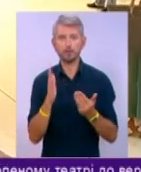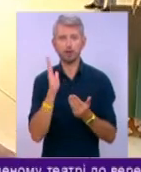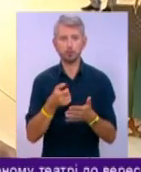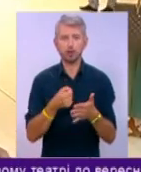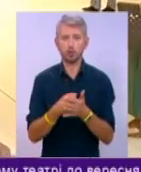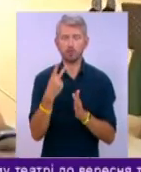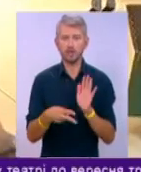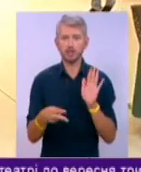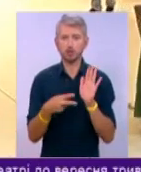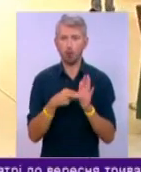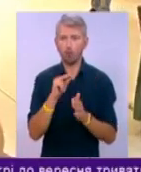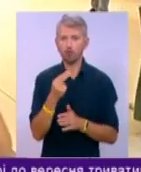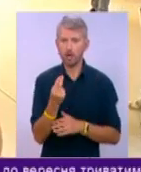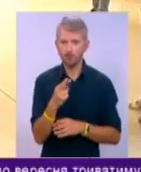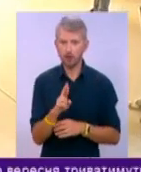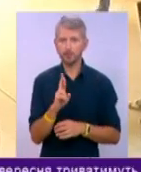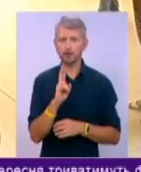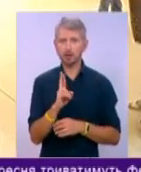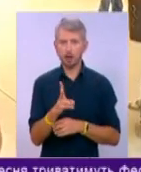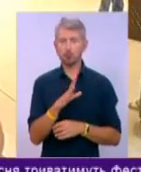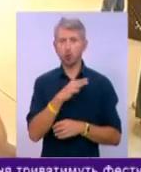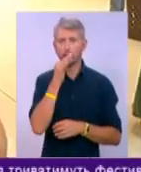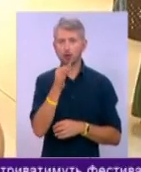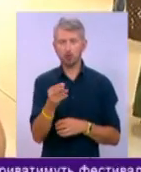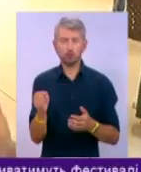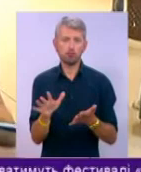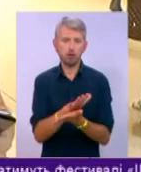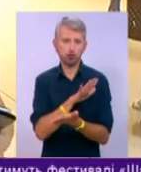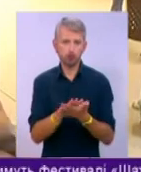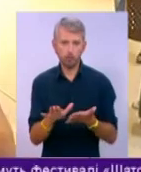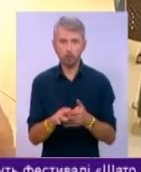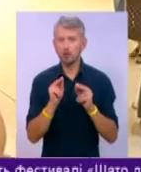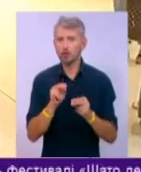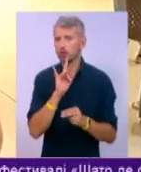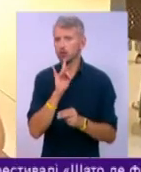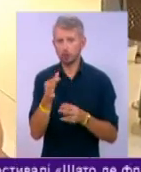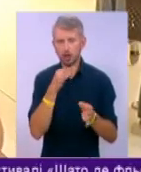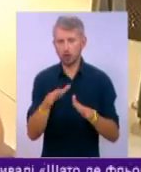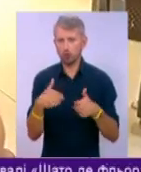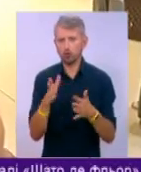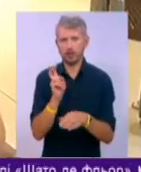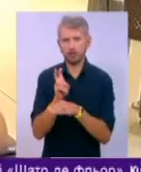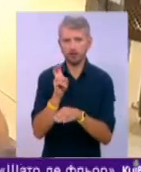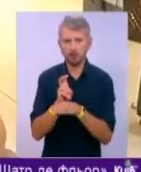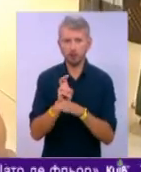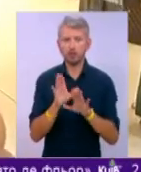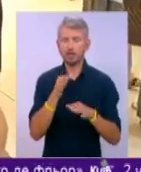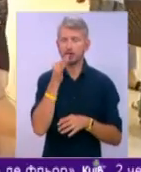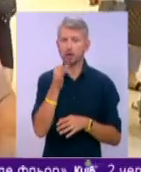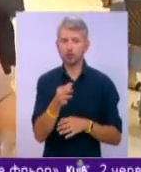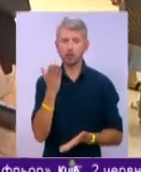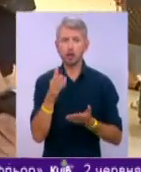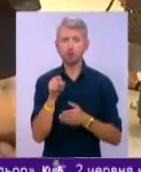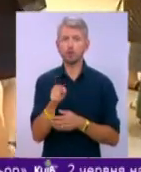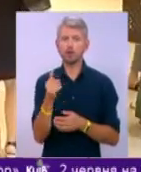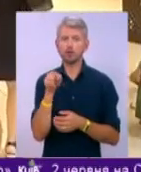до 27 червня. І, як вже було сказано, безкоштовно. Чесно, не буду рекомендувати її відвідати, тільки скажу, що якщо ви